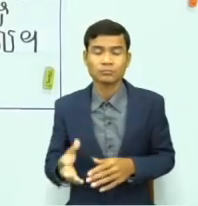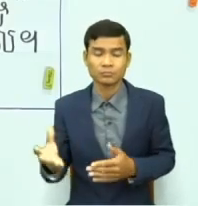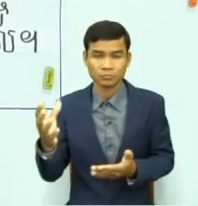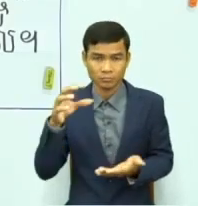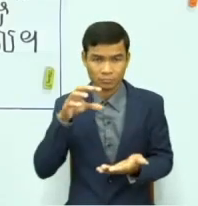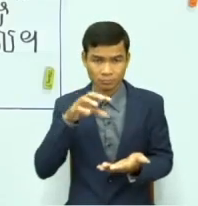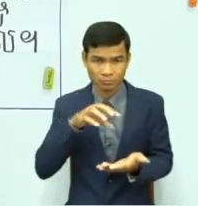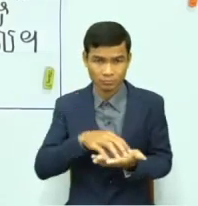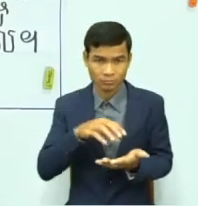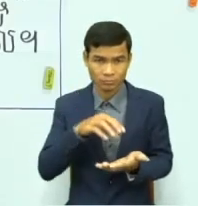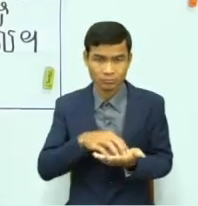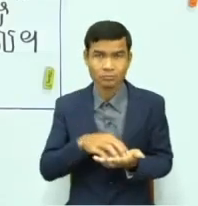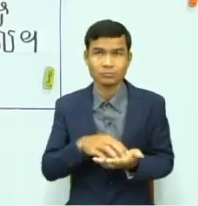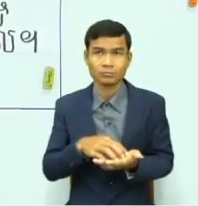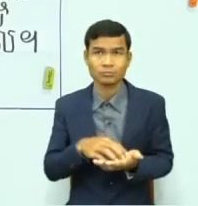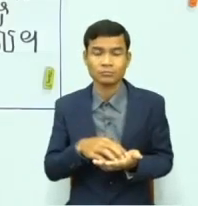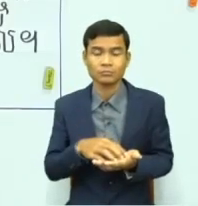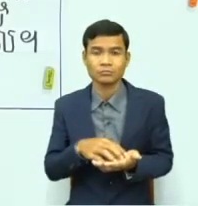ni phnom penh